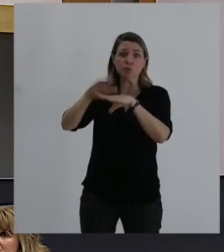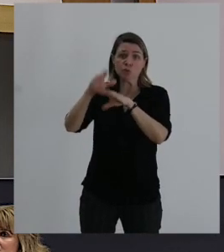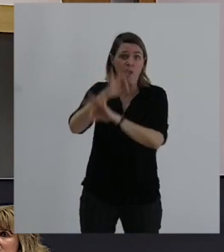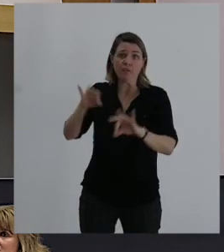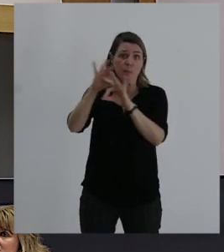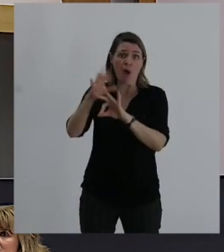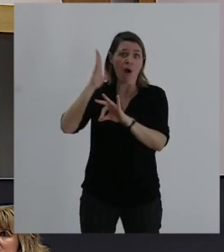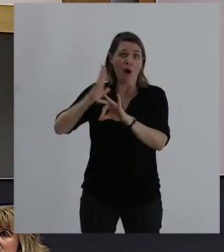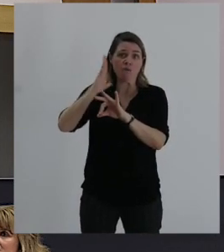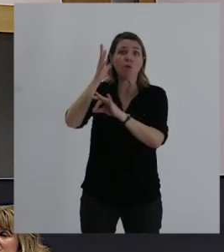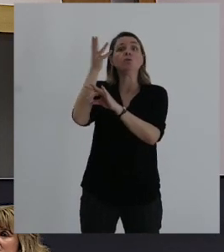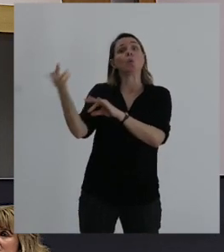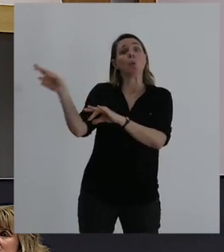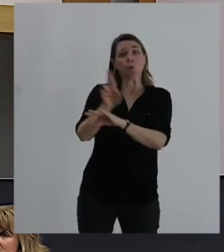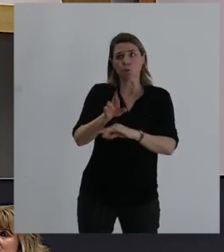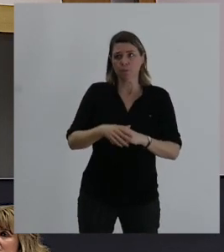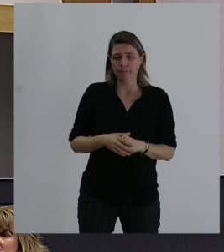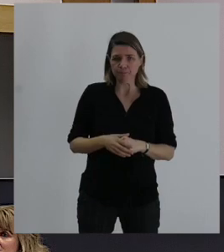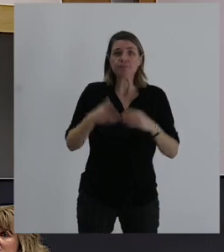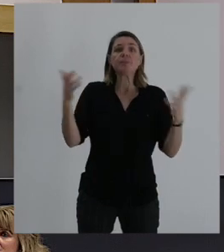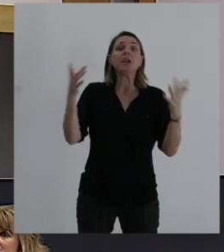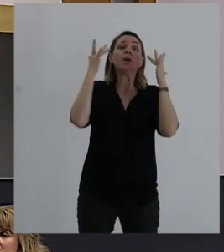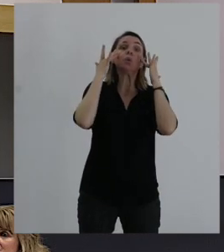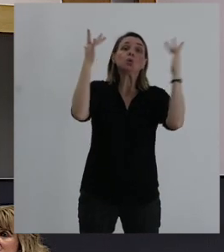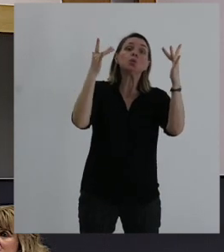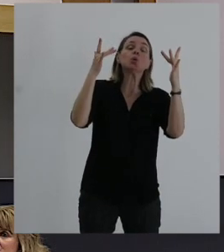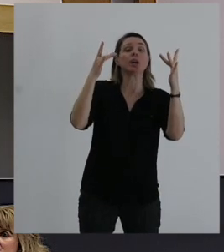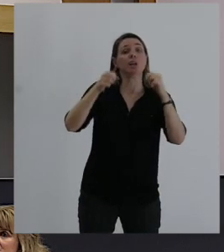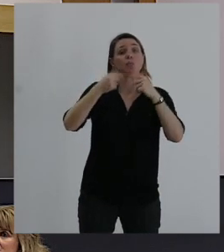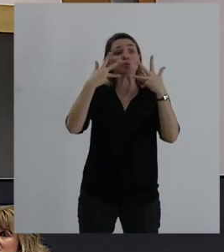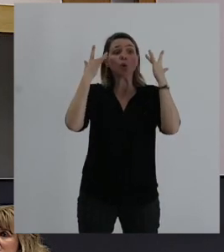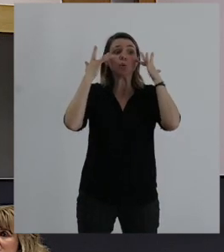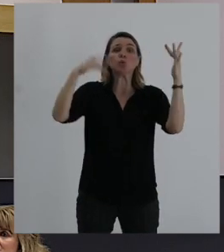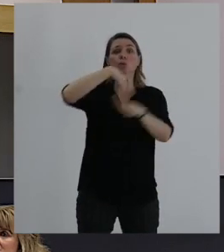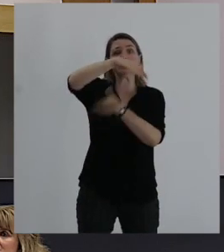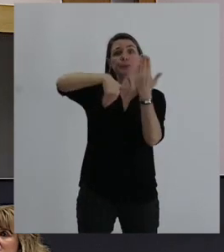y être. Bon, et puis enfin, culture et interculturalité,